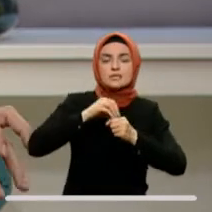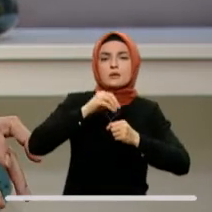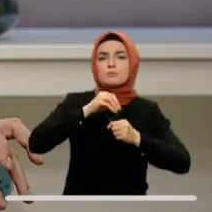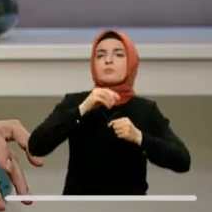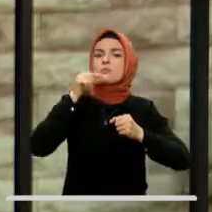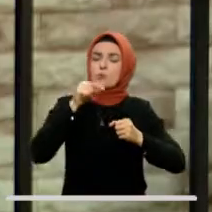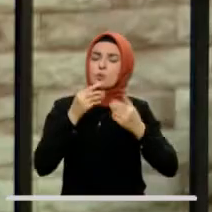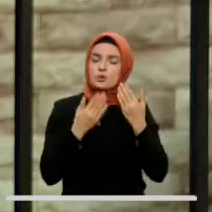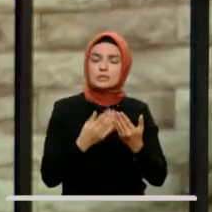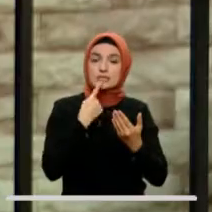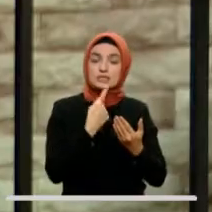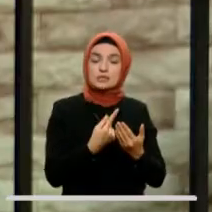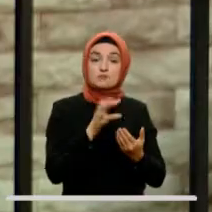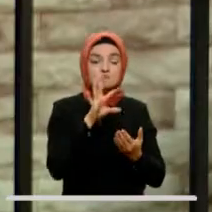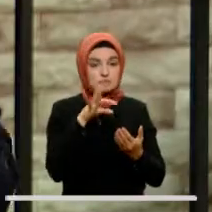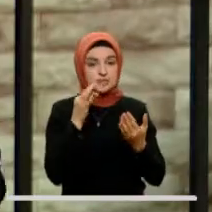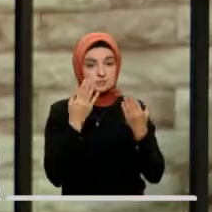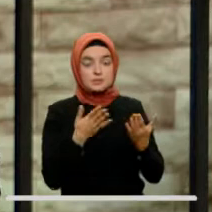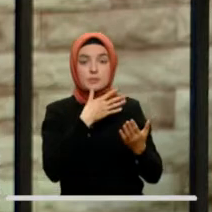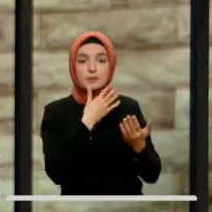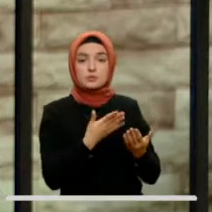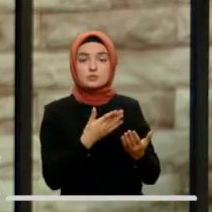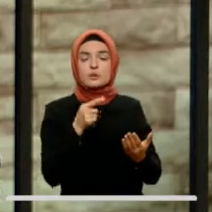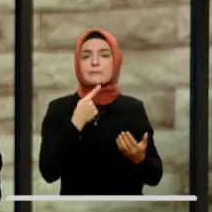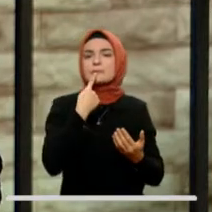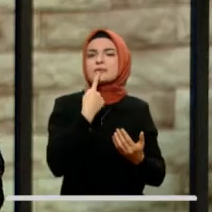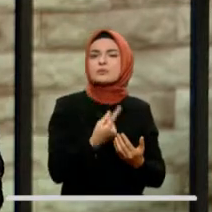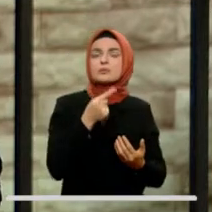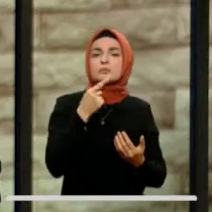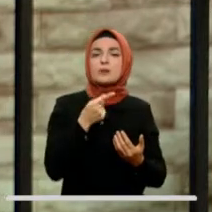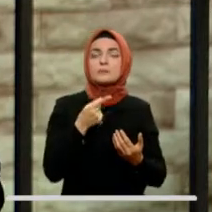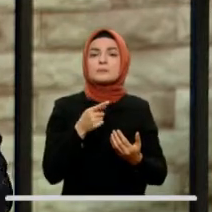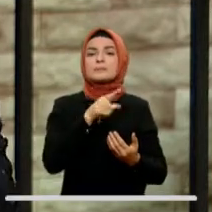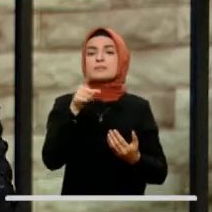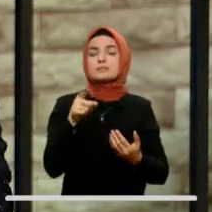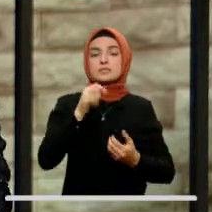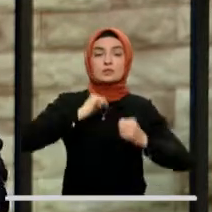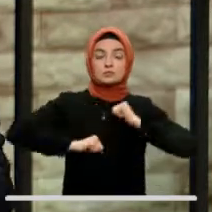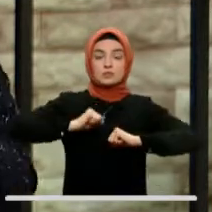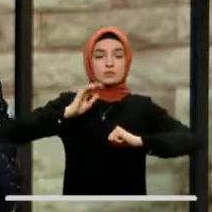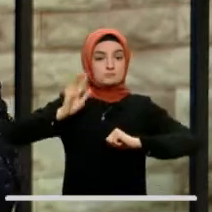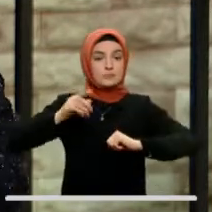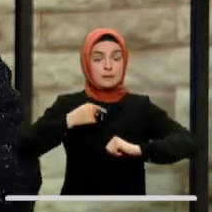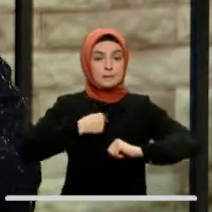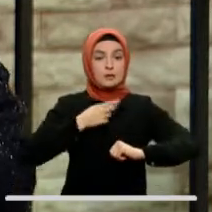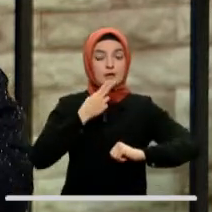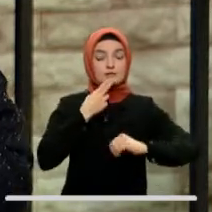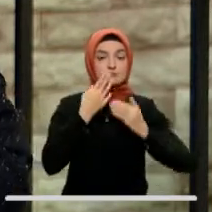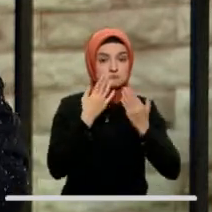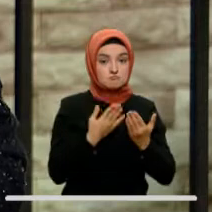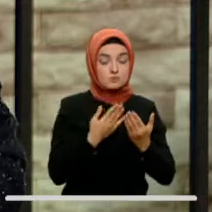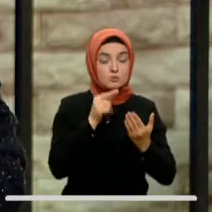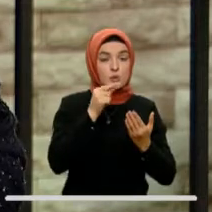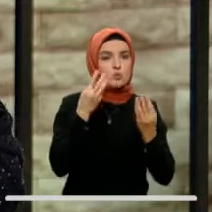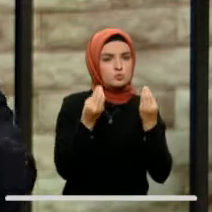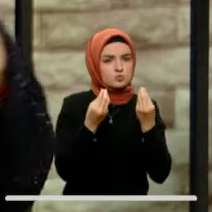böyledir. Seçiminiz de ona göre oluyor sizin. O yüzden ben diyorum ki mesela ben farz edelim ki sizi üniversiteye gönderdiğim zaman ben diyorum ki ben kızımı öyle